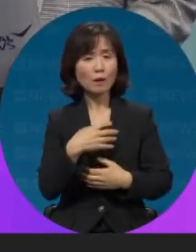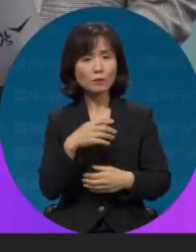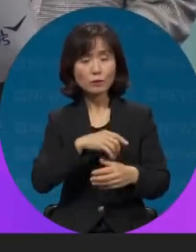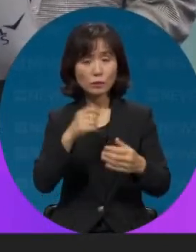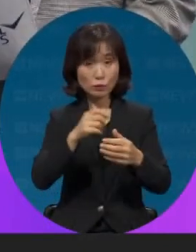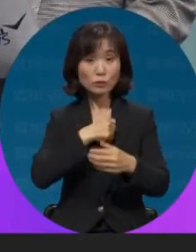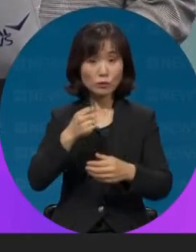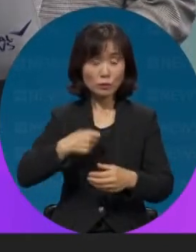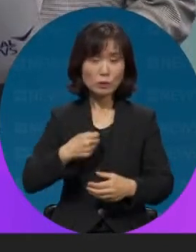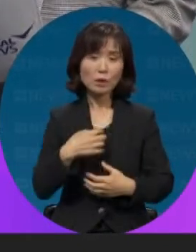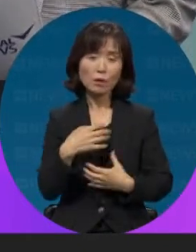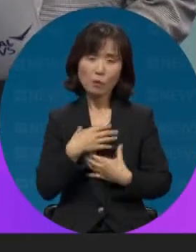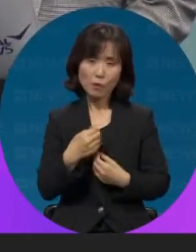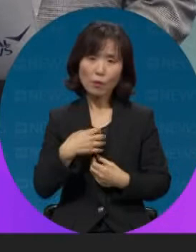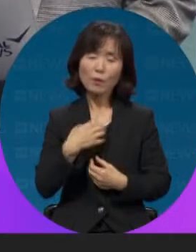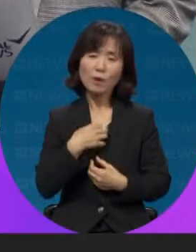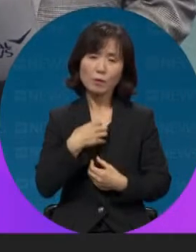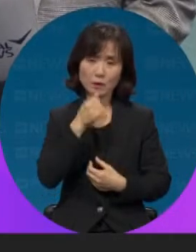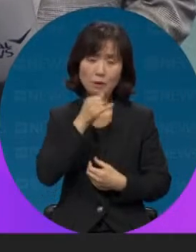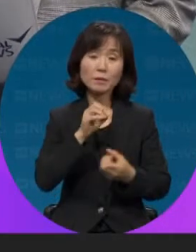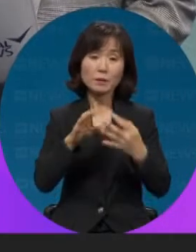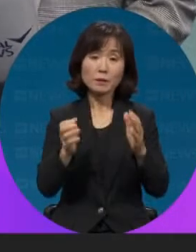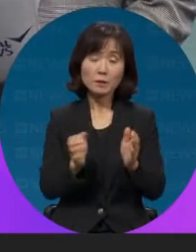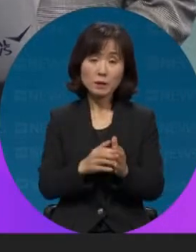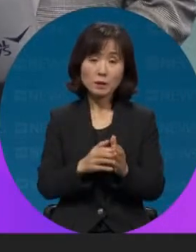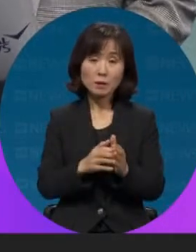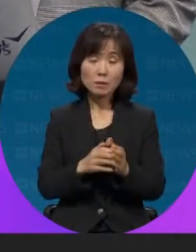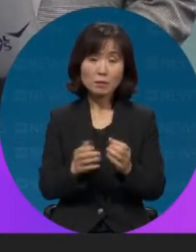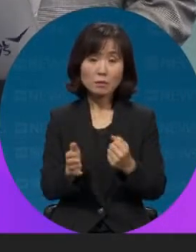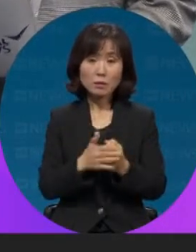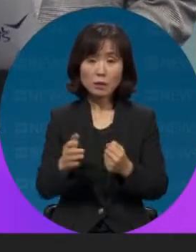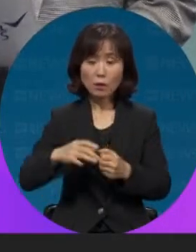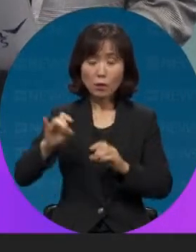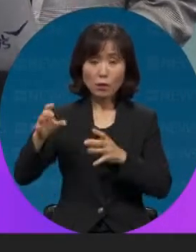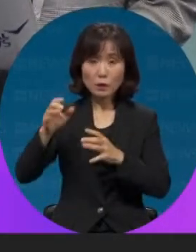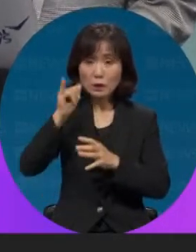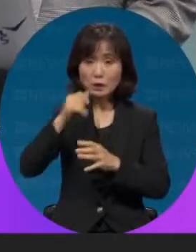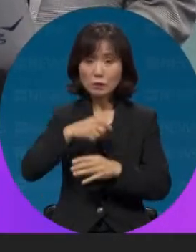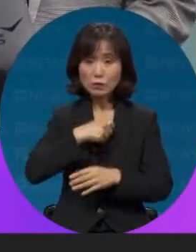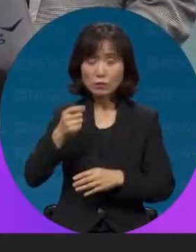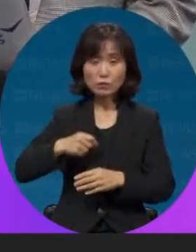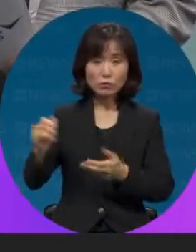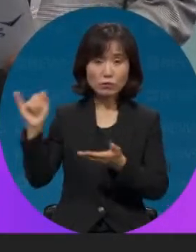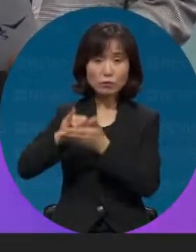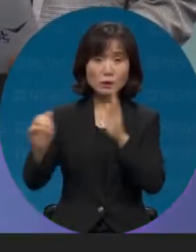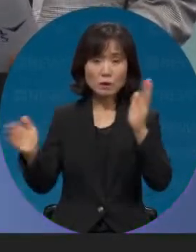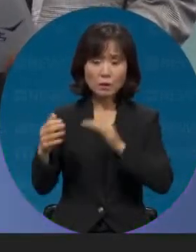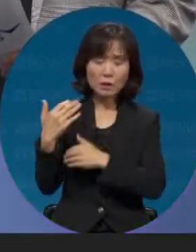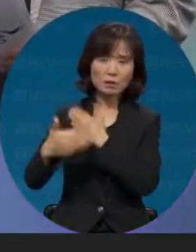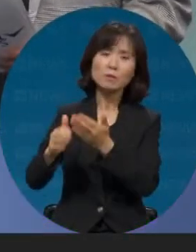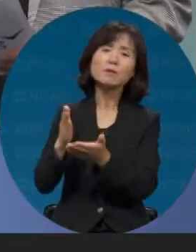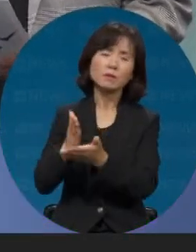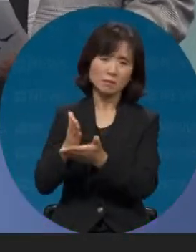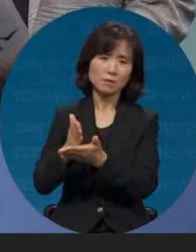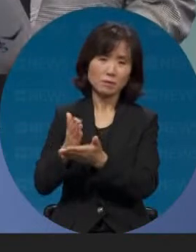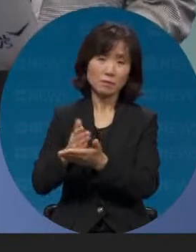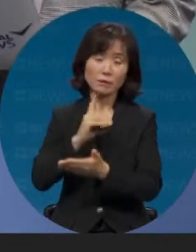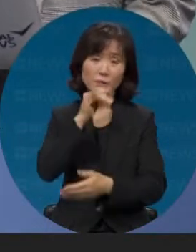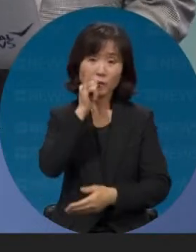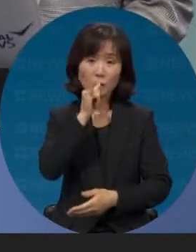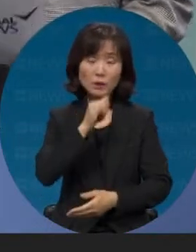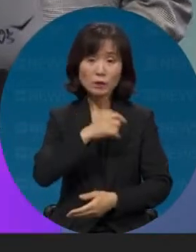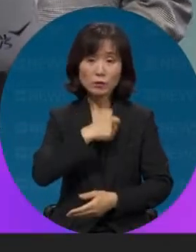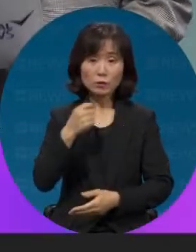바턴 교수는 이런 우려 때문에 호주에 있는 중국 유학생을 지나치게 배척 해선 안 된다고 말합니다 2